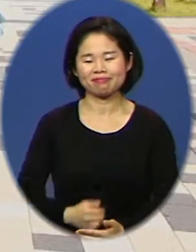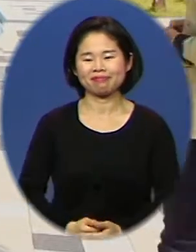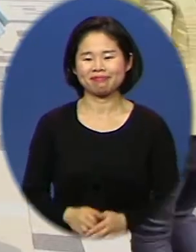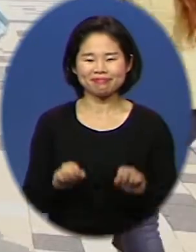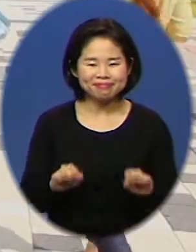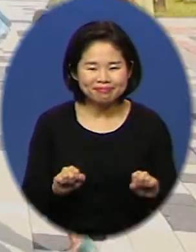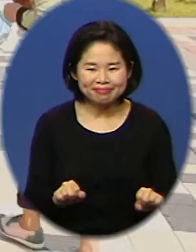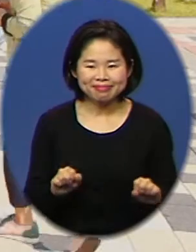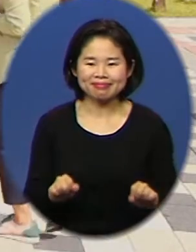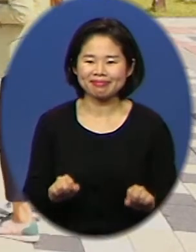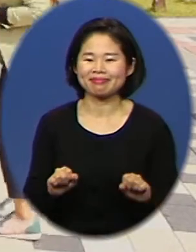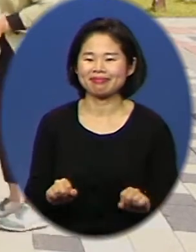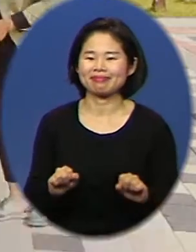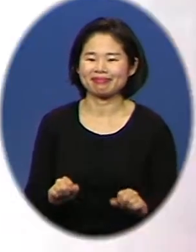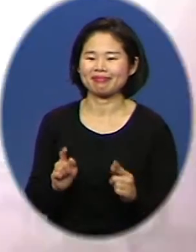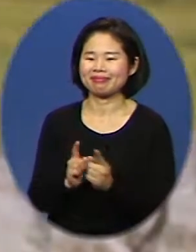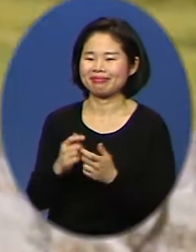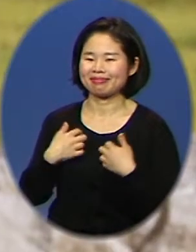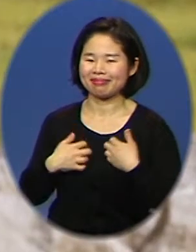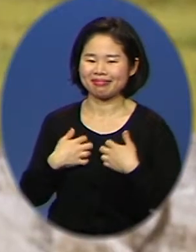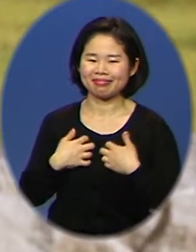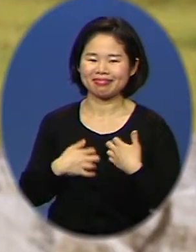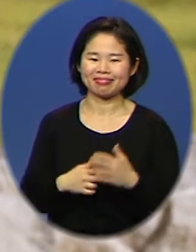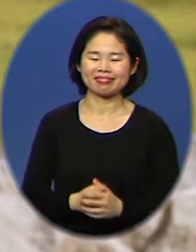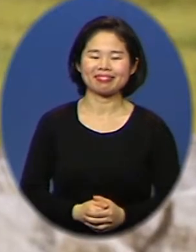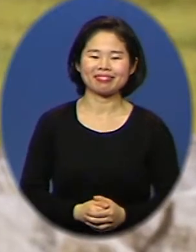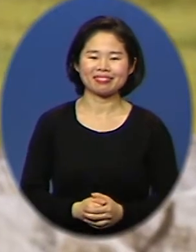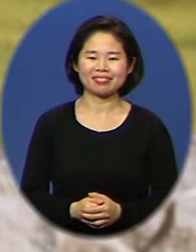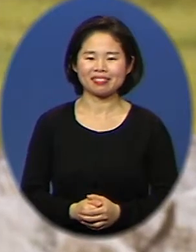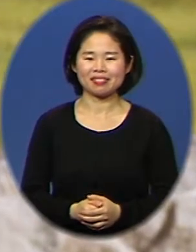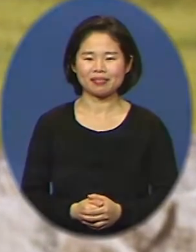안녕하세요. 반갑습니다.